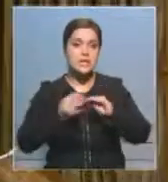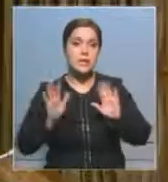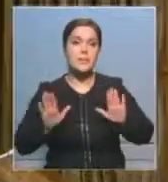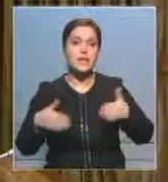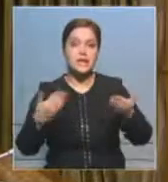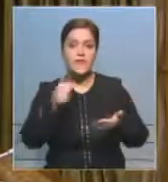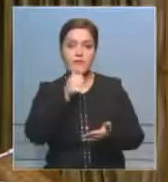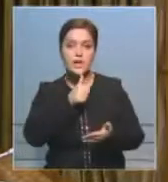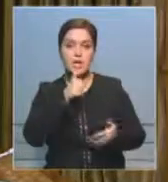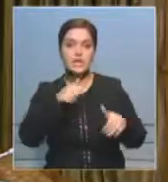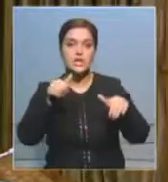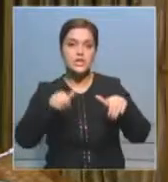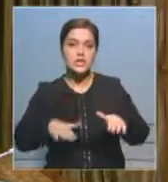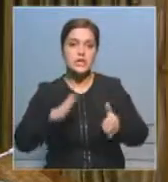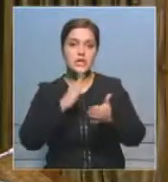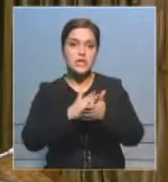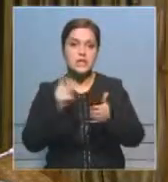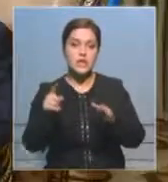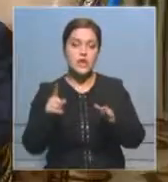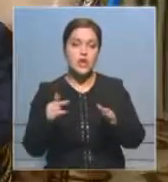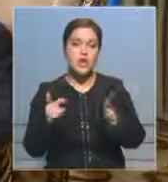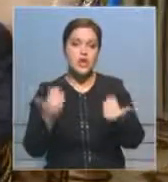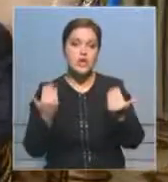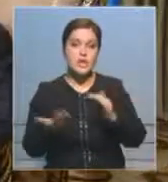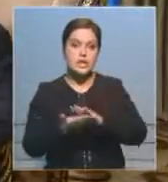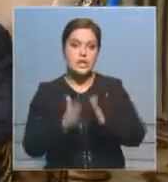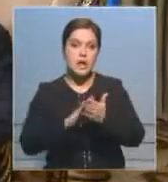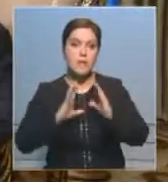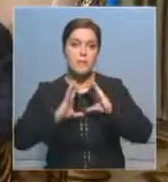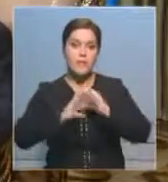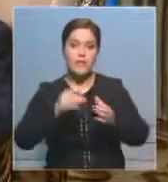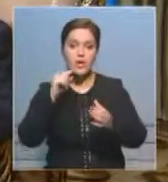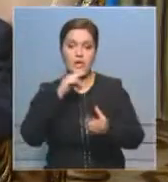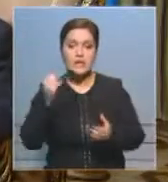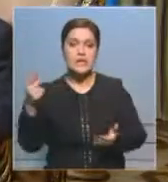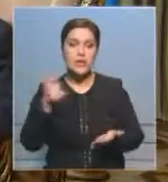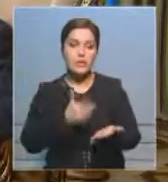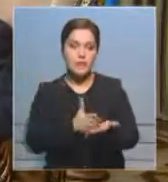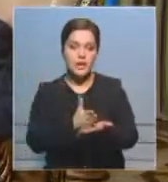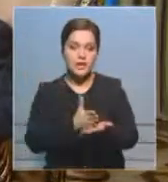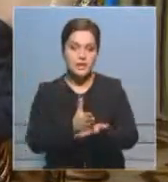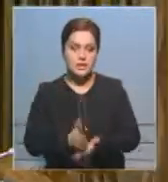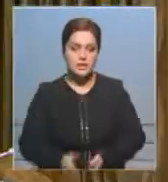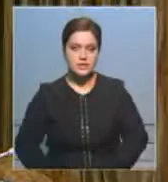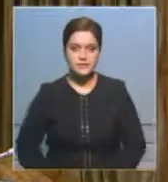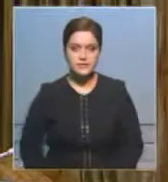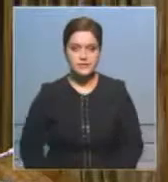предлагает вариант решения в контексте текущей ситуации в мировой экономике и геополитике